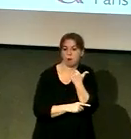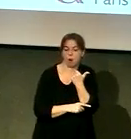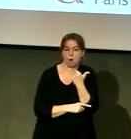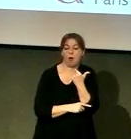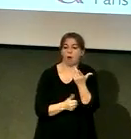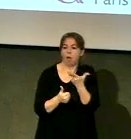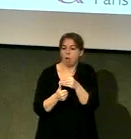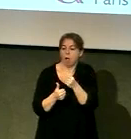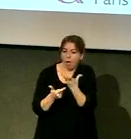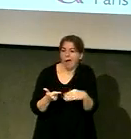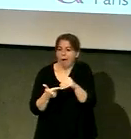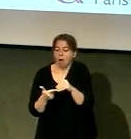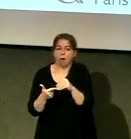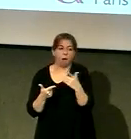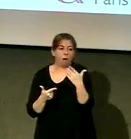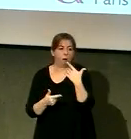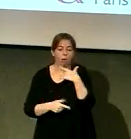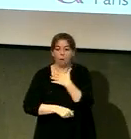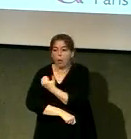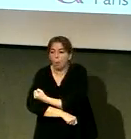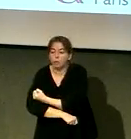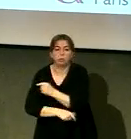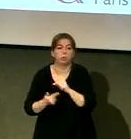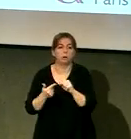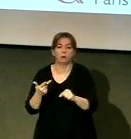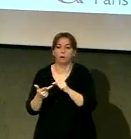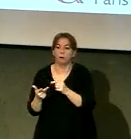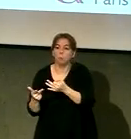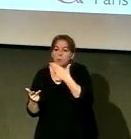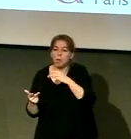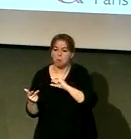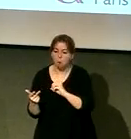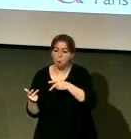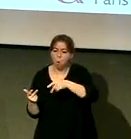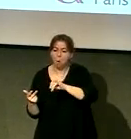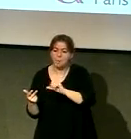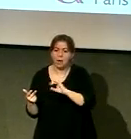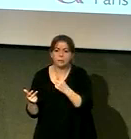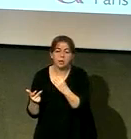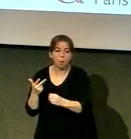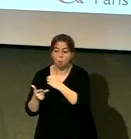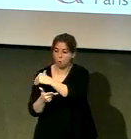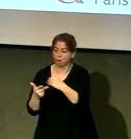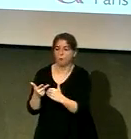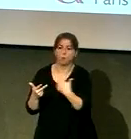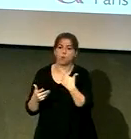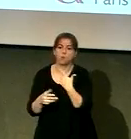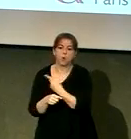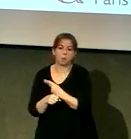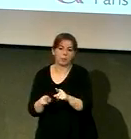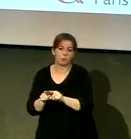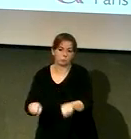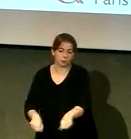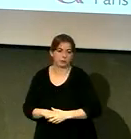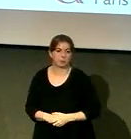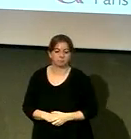ou d'opiacés détournés, elle va être à risque sur beaucoup de questions. Alors ces risques, c'est les